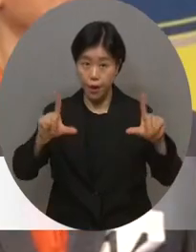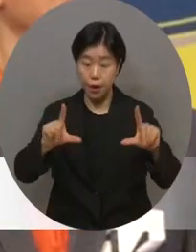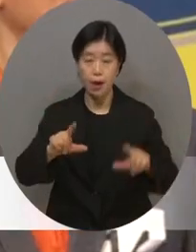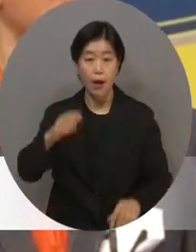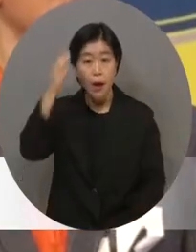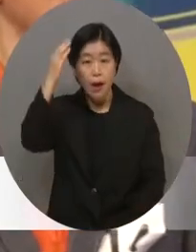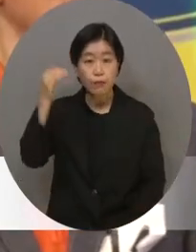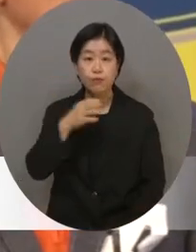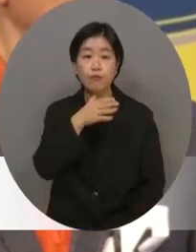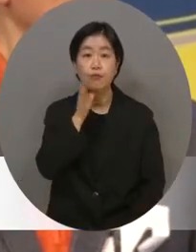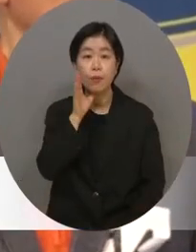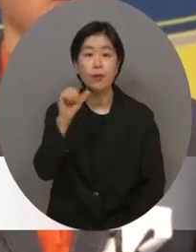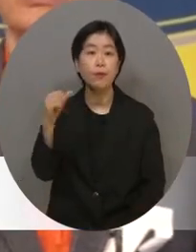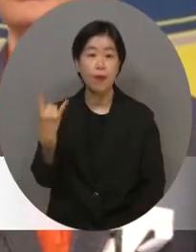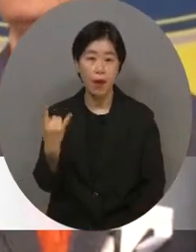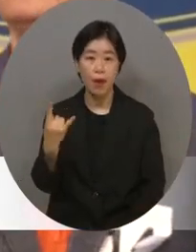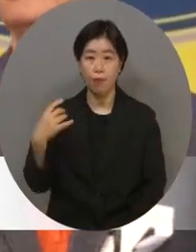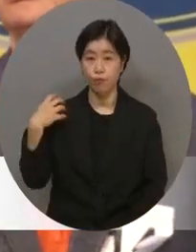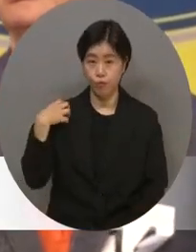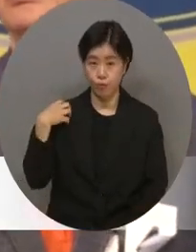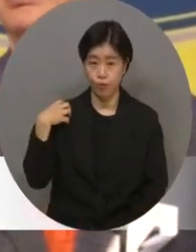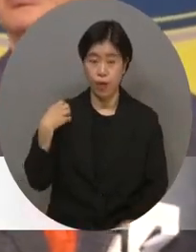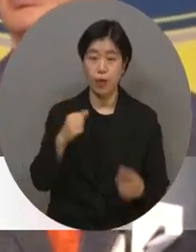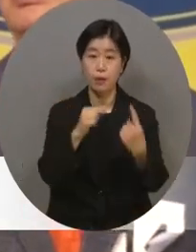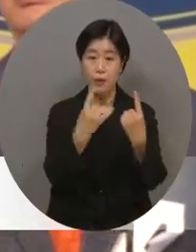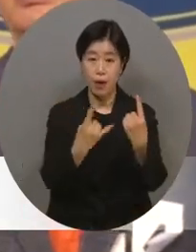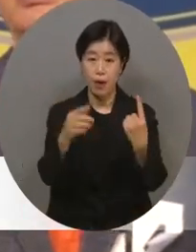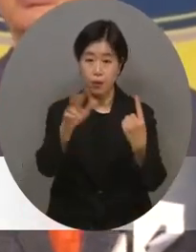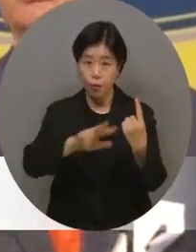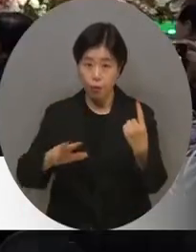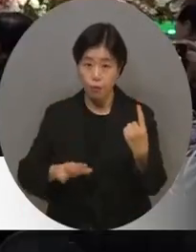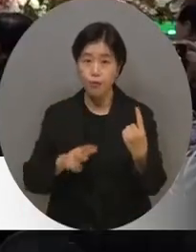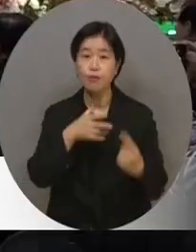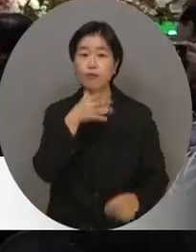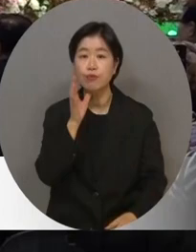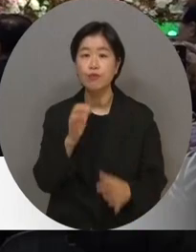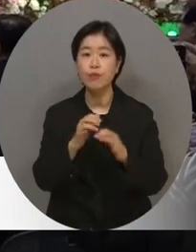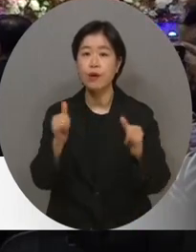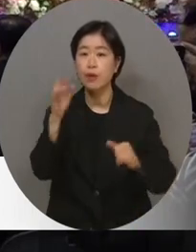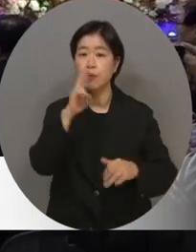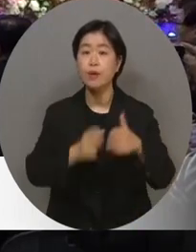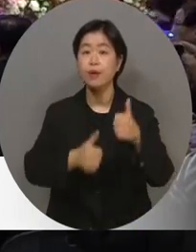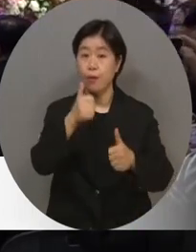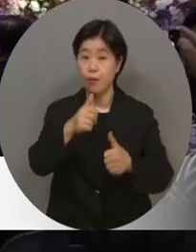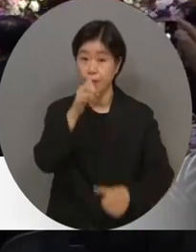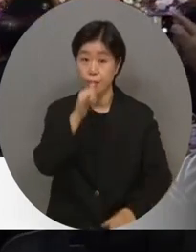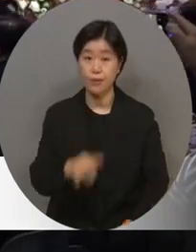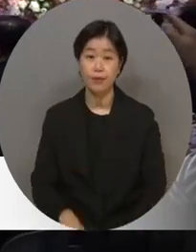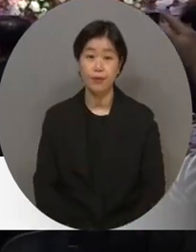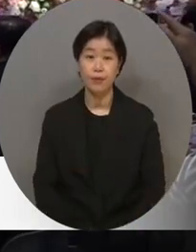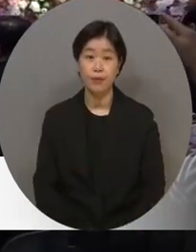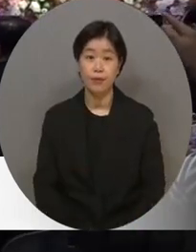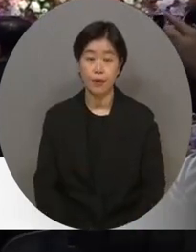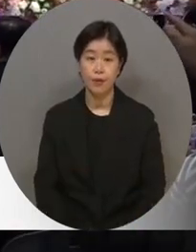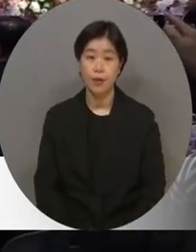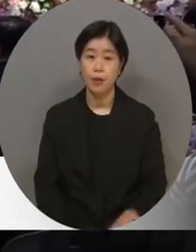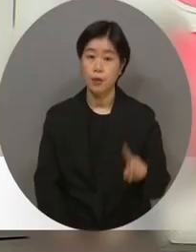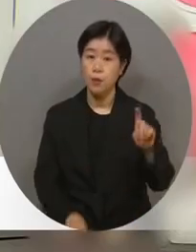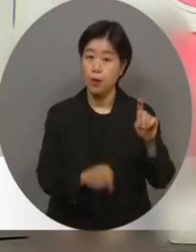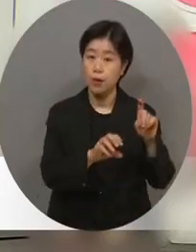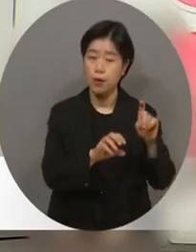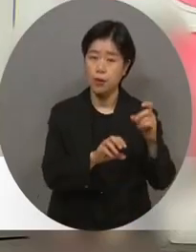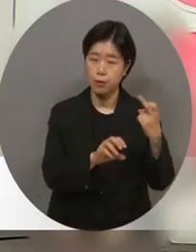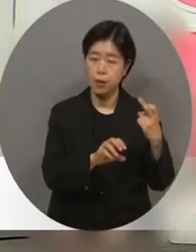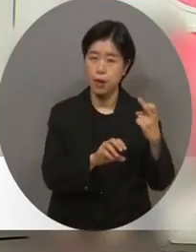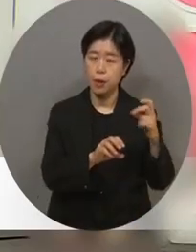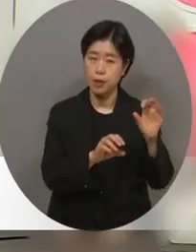주최하는 제1회 전국 시니어 트롯 가요제가 서울 대치동 세택에서 열렸습니다. 지난달 30일부터